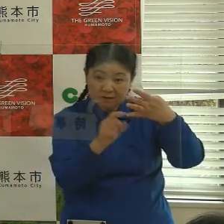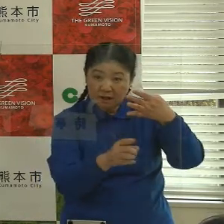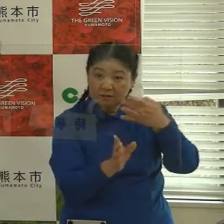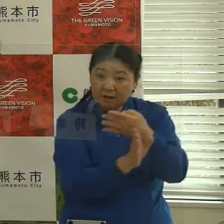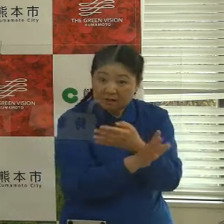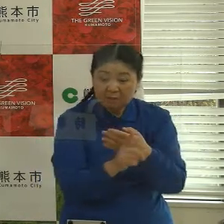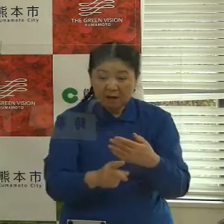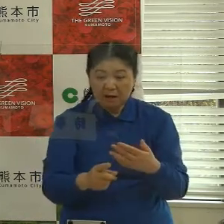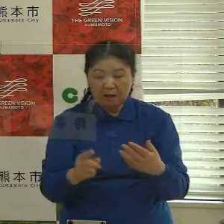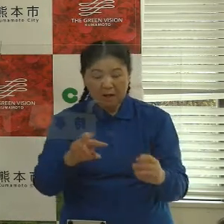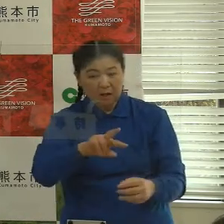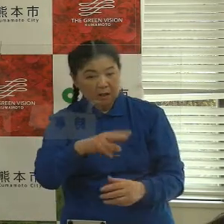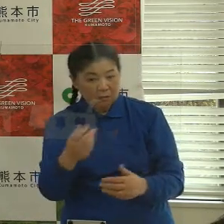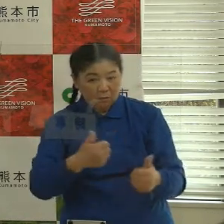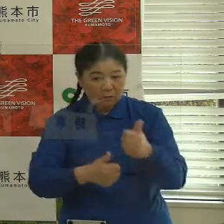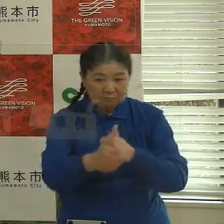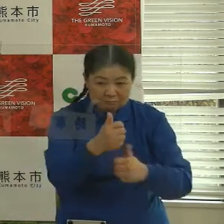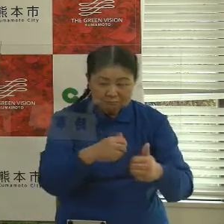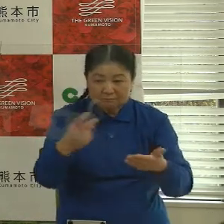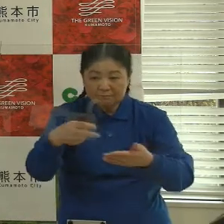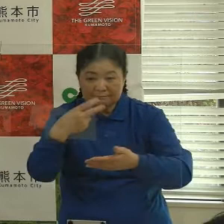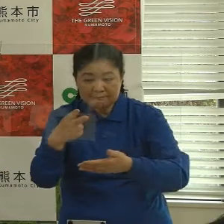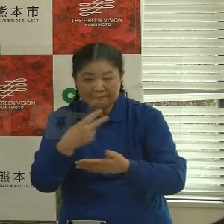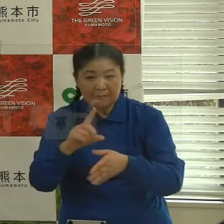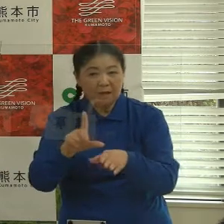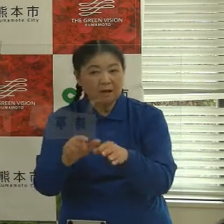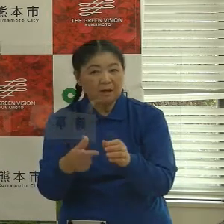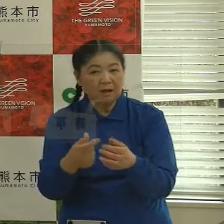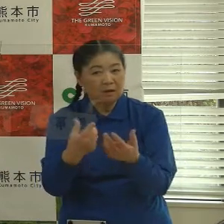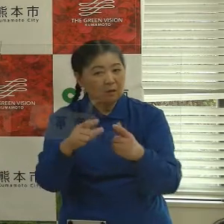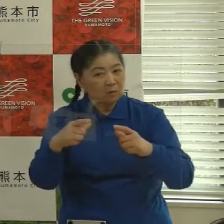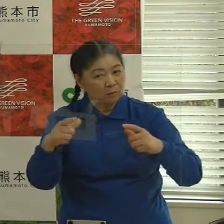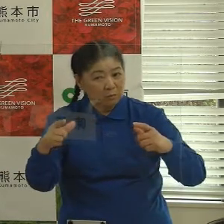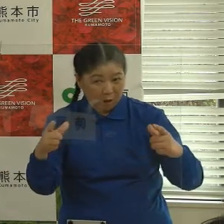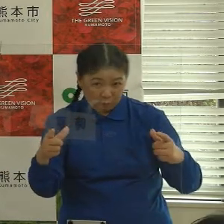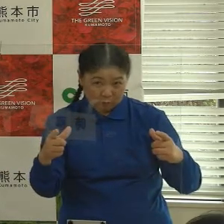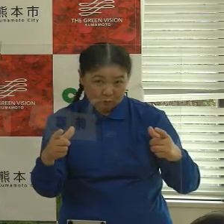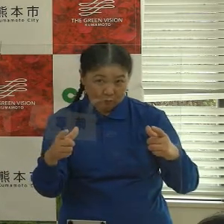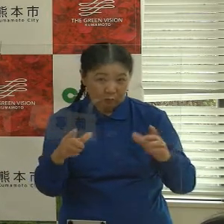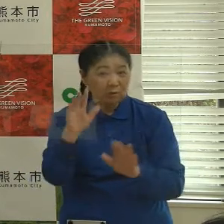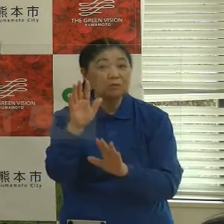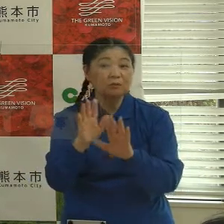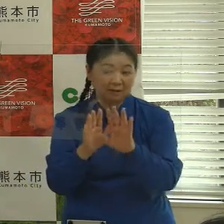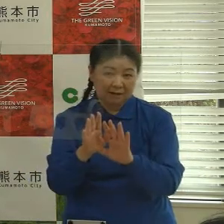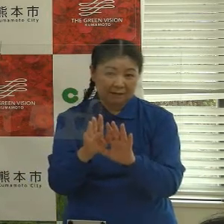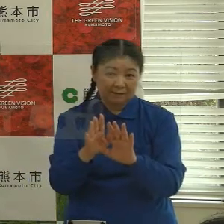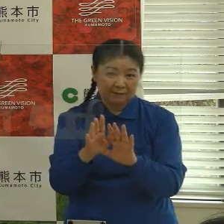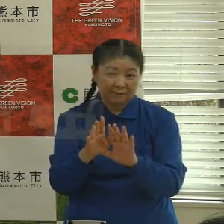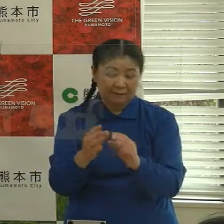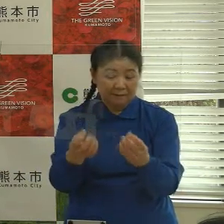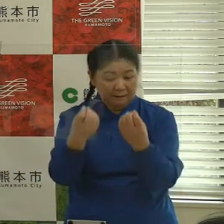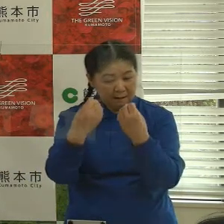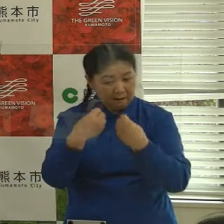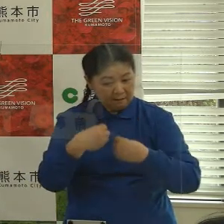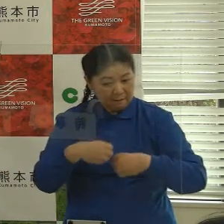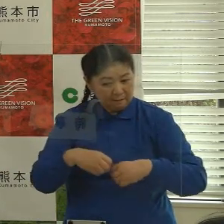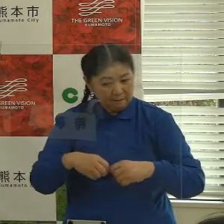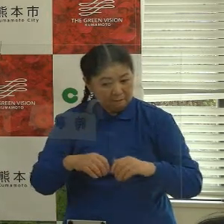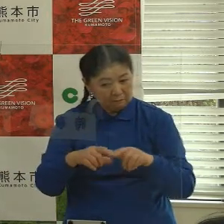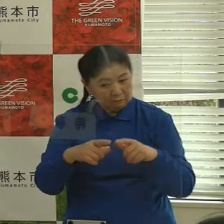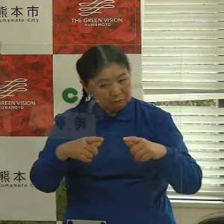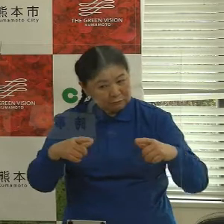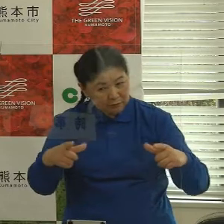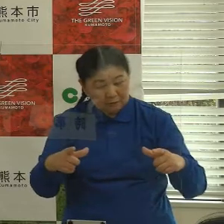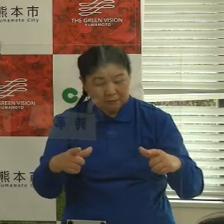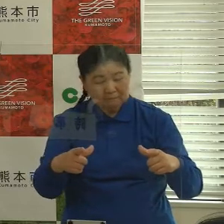て人の移動や会食の機会が増加をするということによりまして感染が再拡大をする